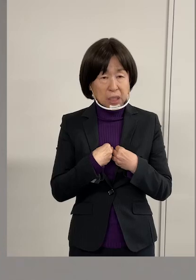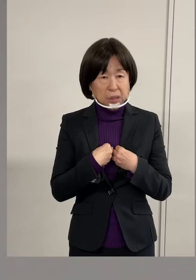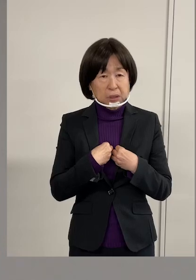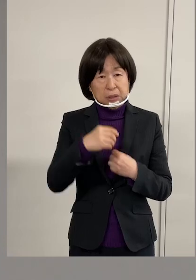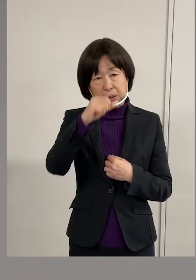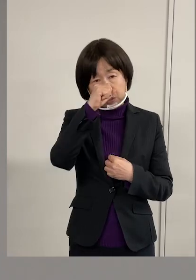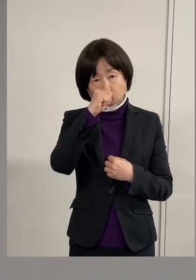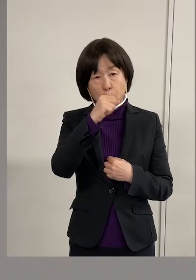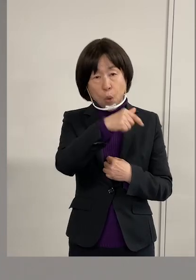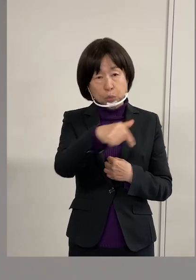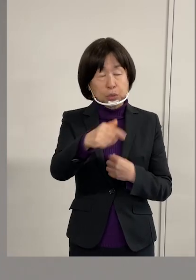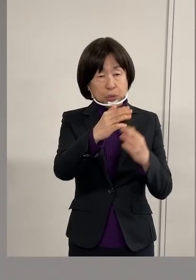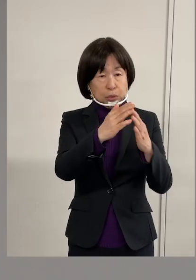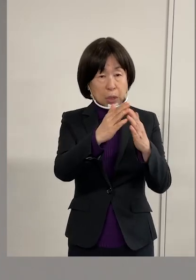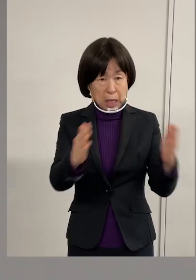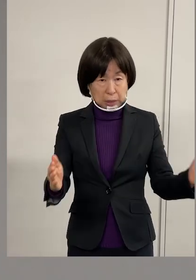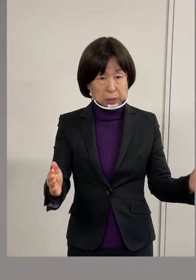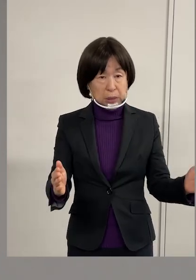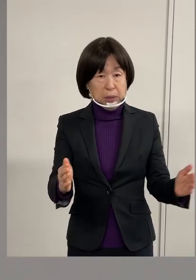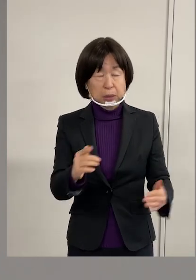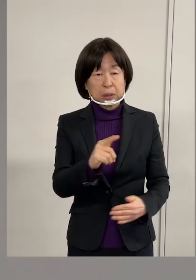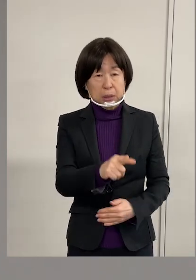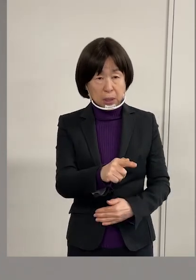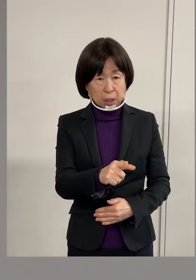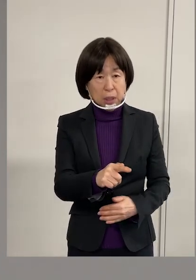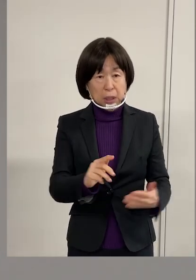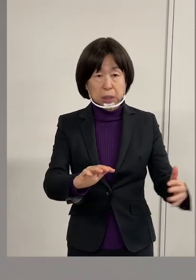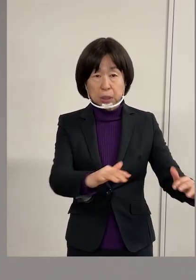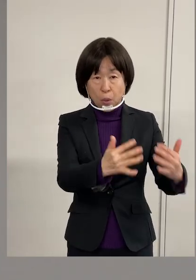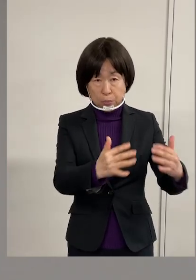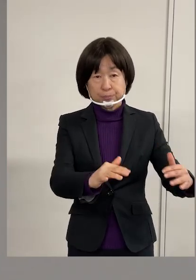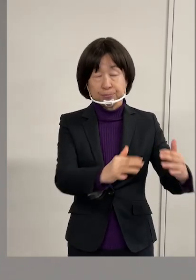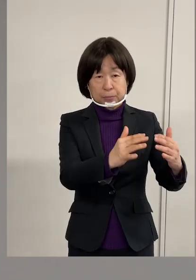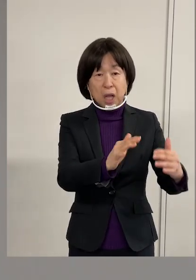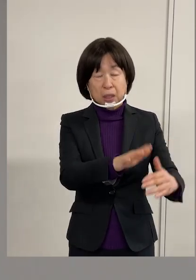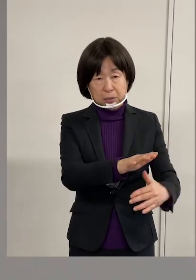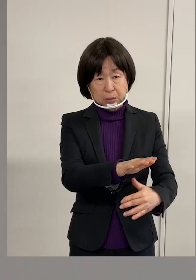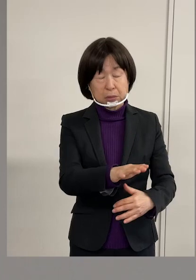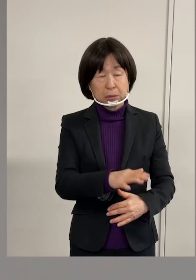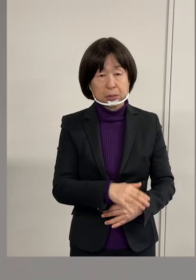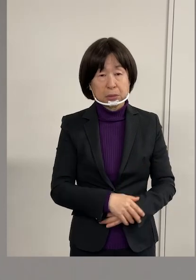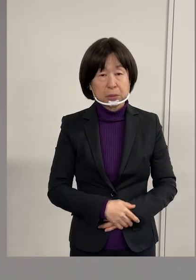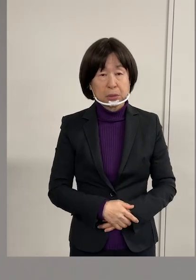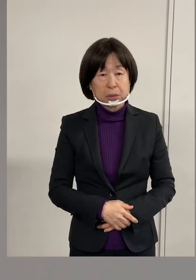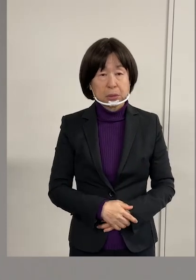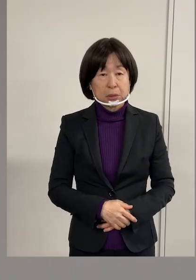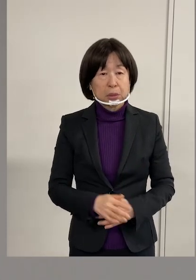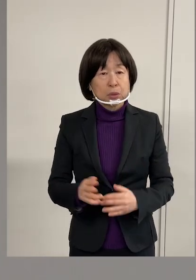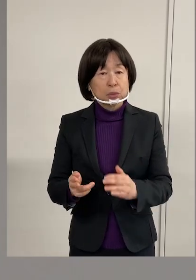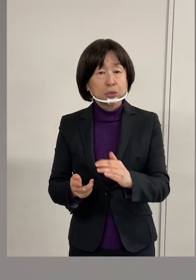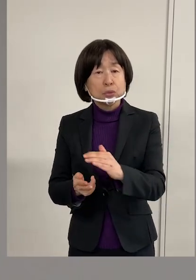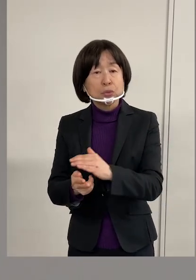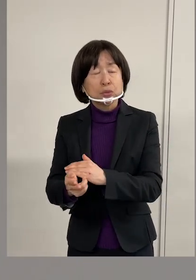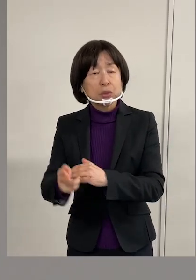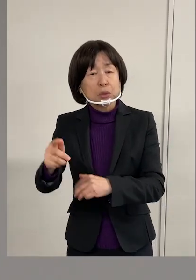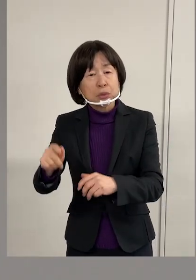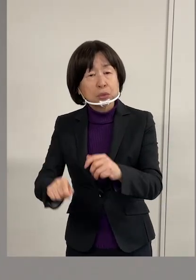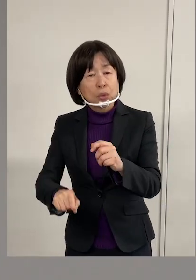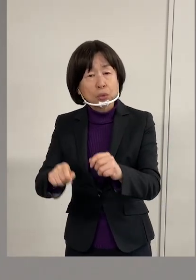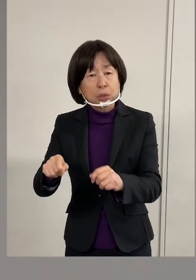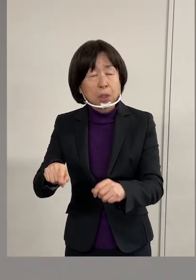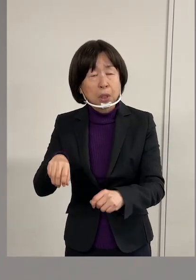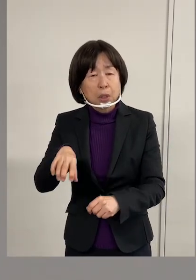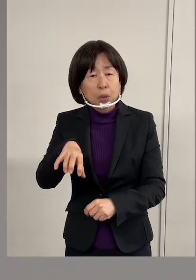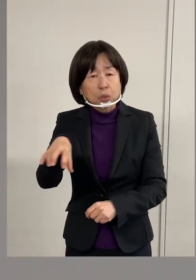会の方で、いろいろ当然議論も出てるんですけれども、じゃあ入院調整どこがやるんだっていう話